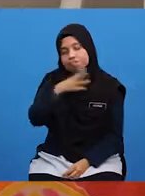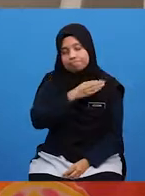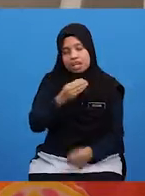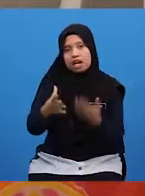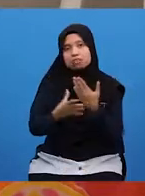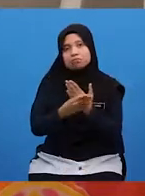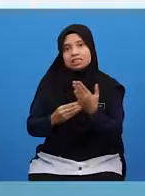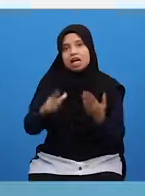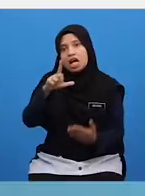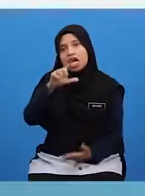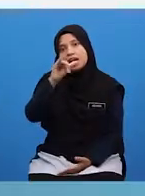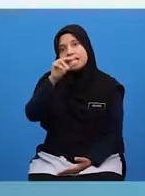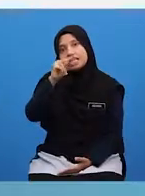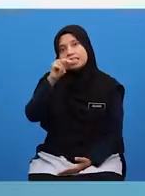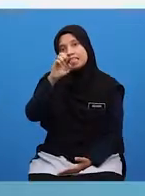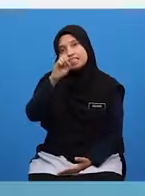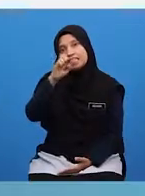minyak linsin.